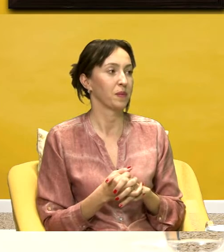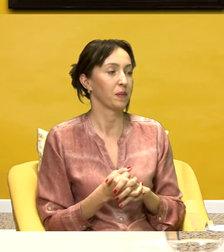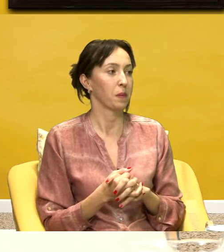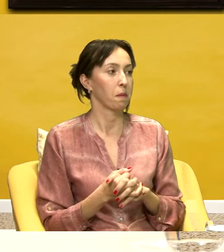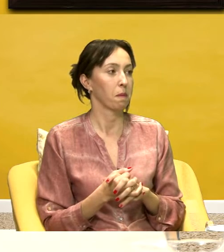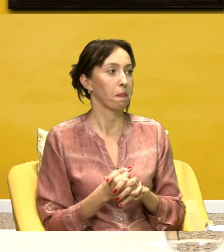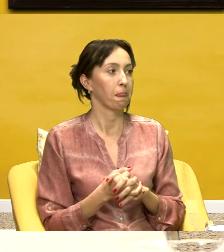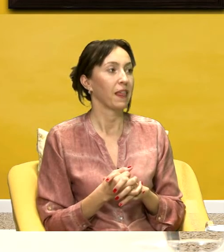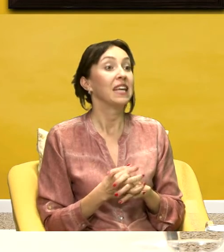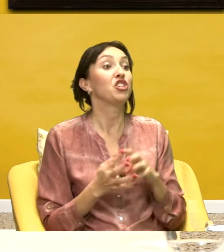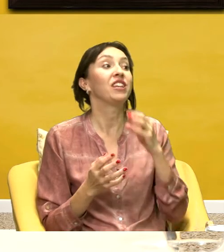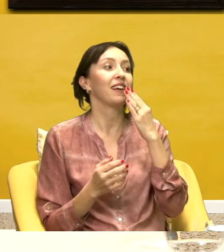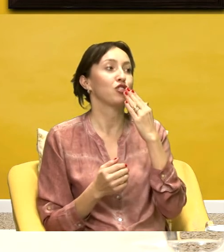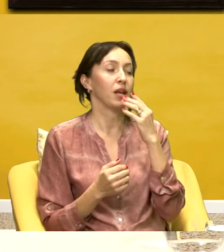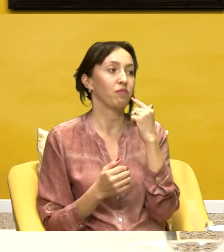dacă nu aude?